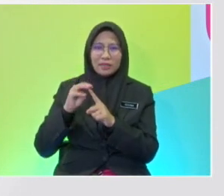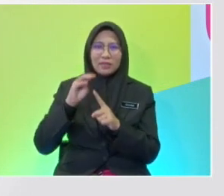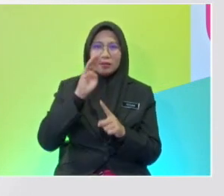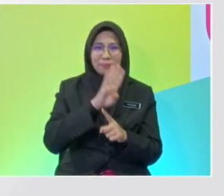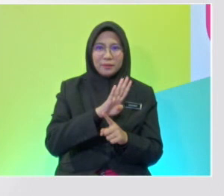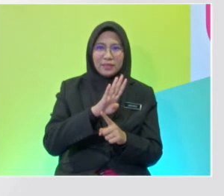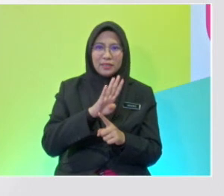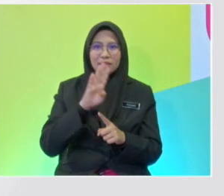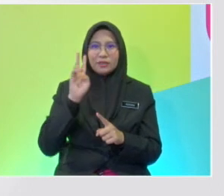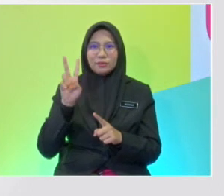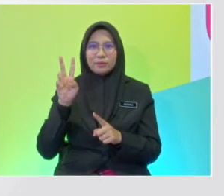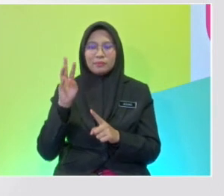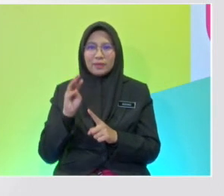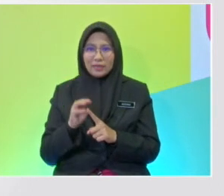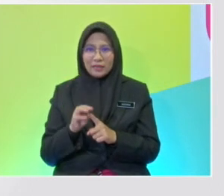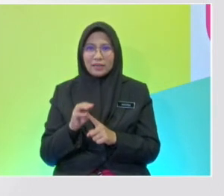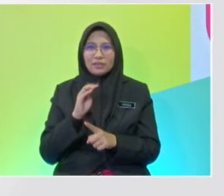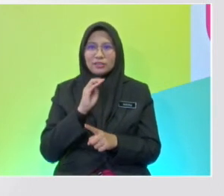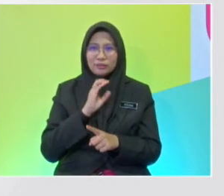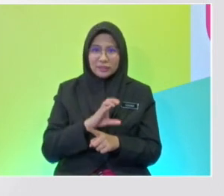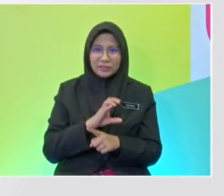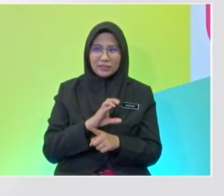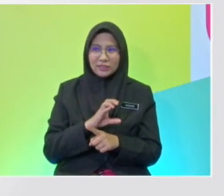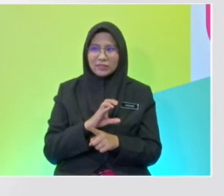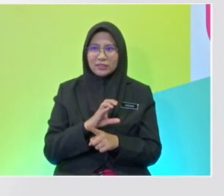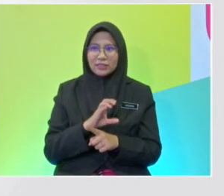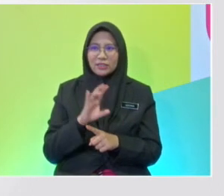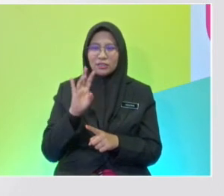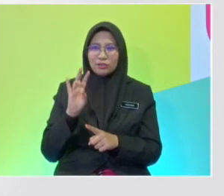situ ada 7 maka keseluruhan